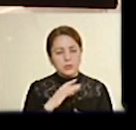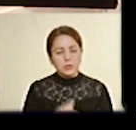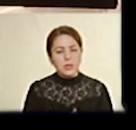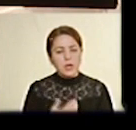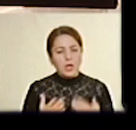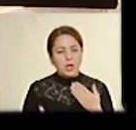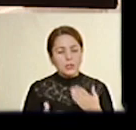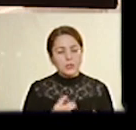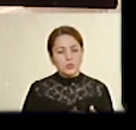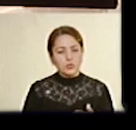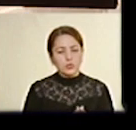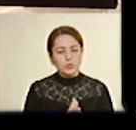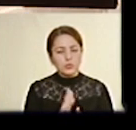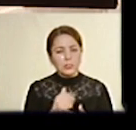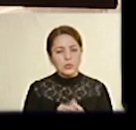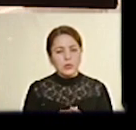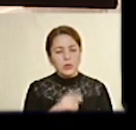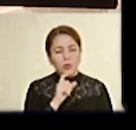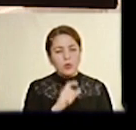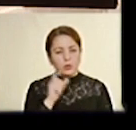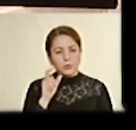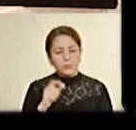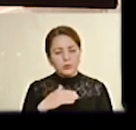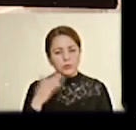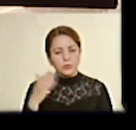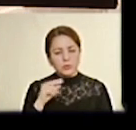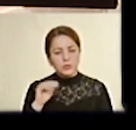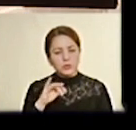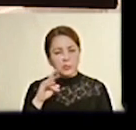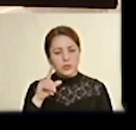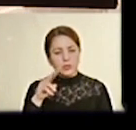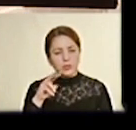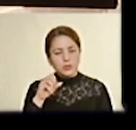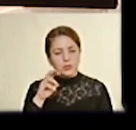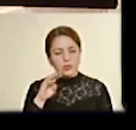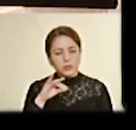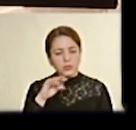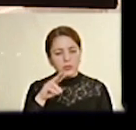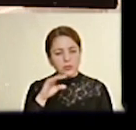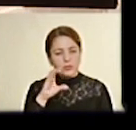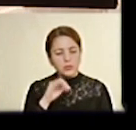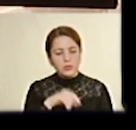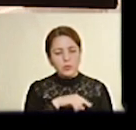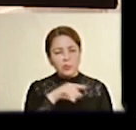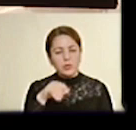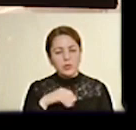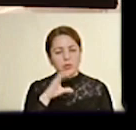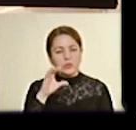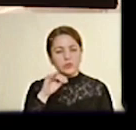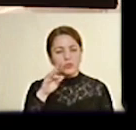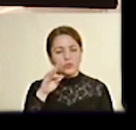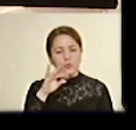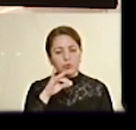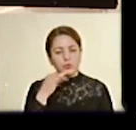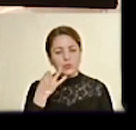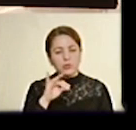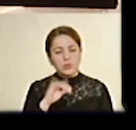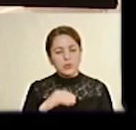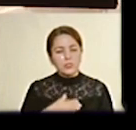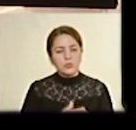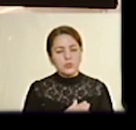Agar o'simliklar odamlar tomonidan changlatilsa, bunday o'simliklarni biz suniy usulda